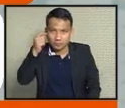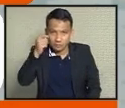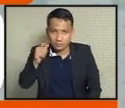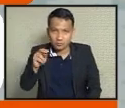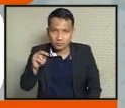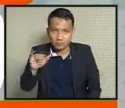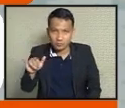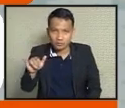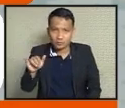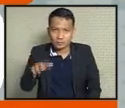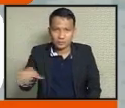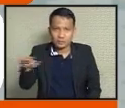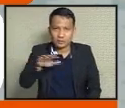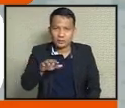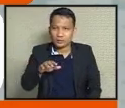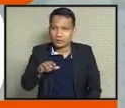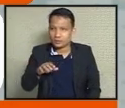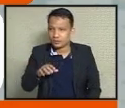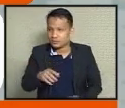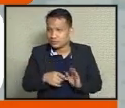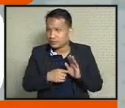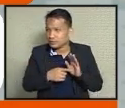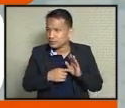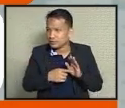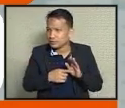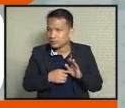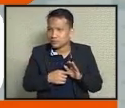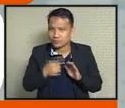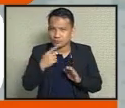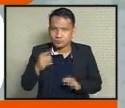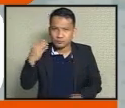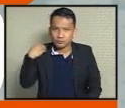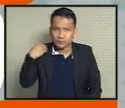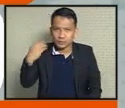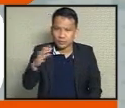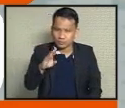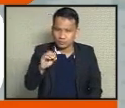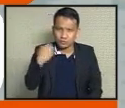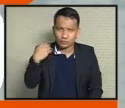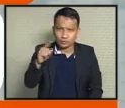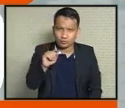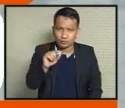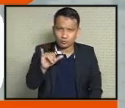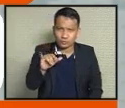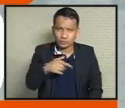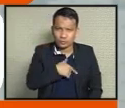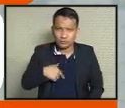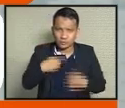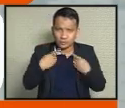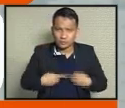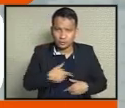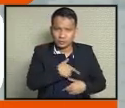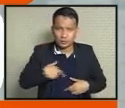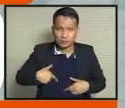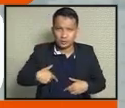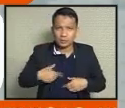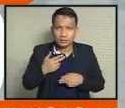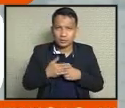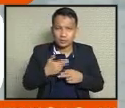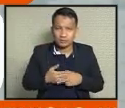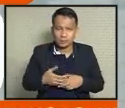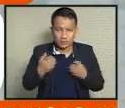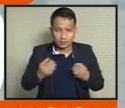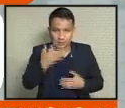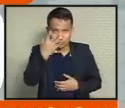yung may-ari ng kain na t-shirt, na branding, clothing branding name, ang dami na nagalit sa kanya. O, so